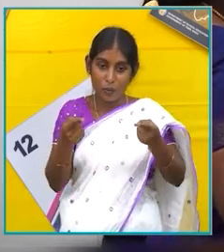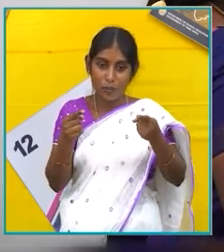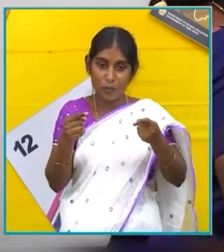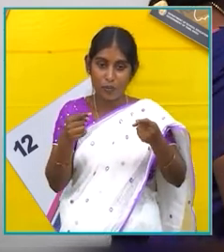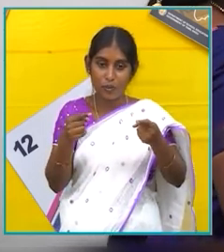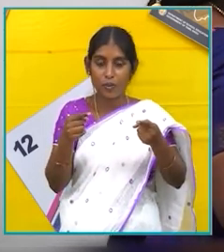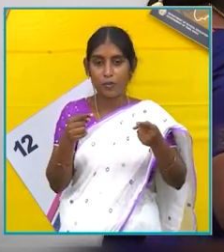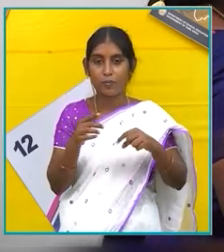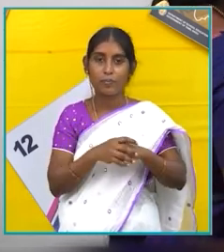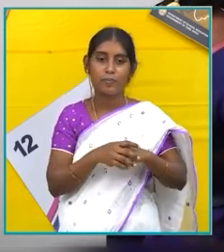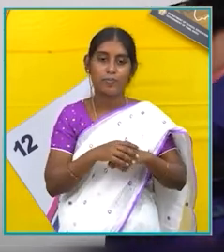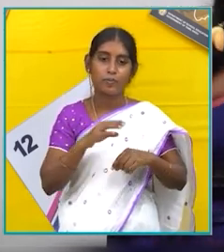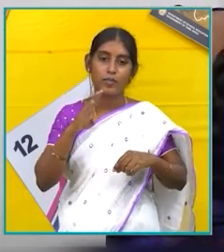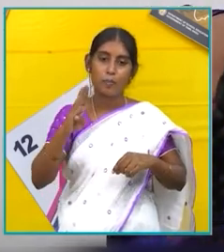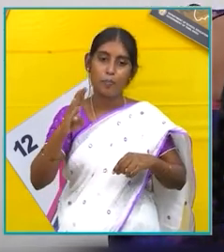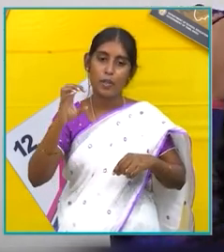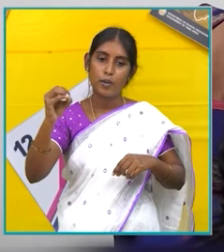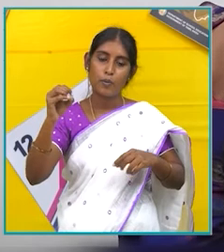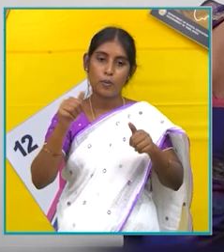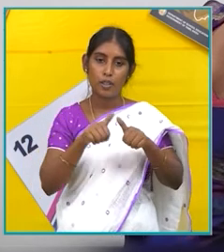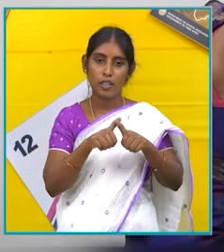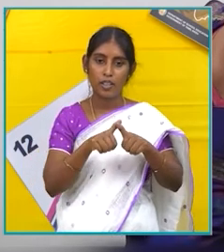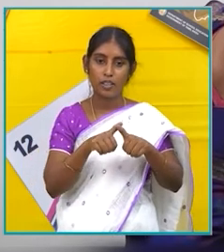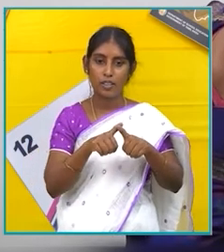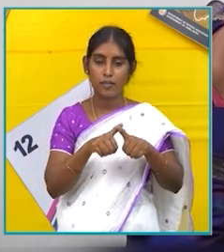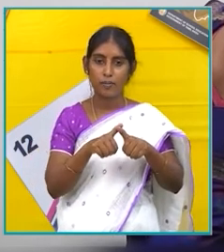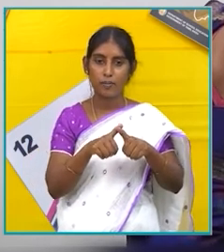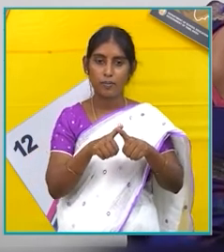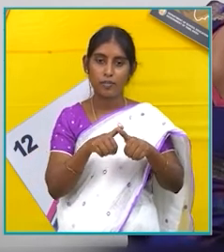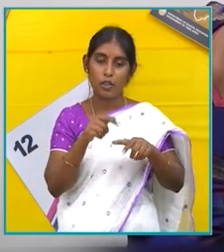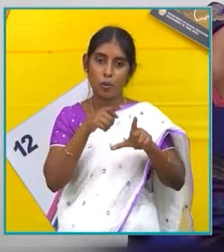எப்படி எழுதலாம் BOA கோணம்